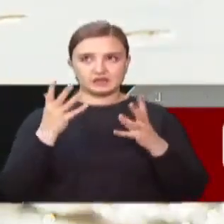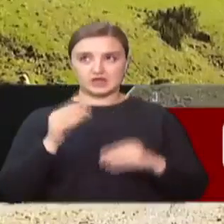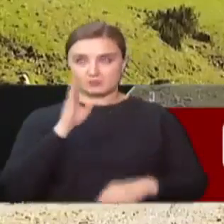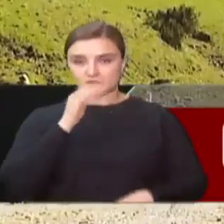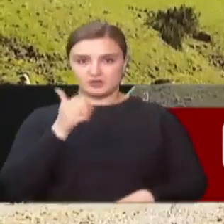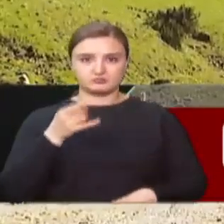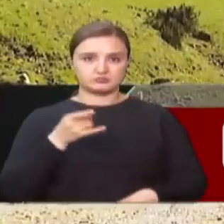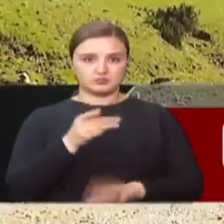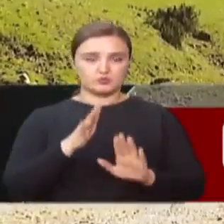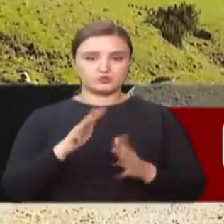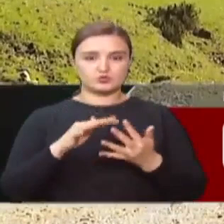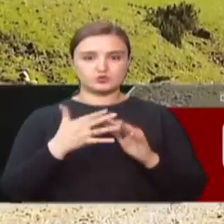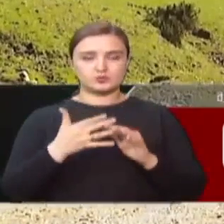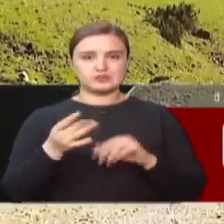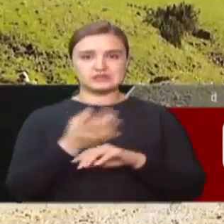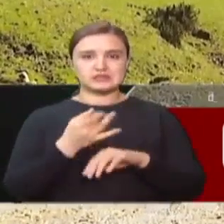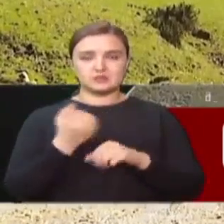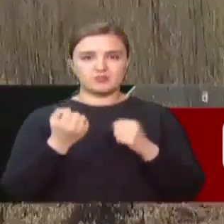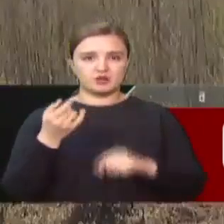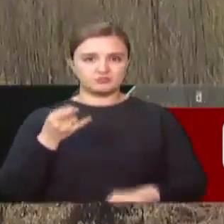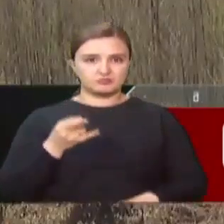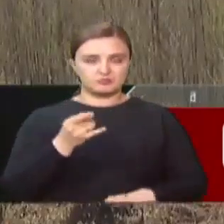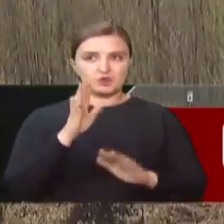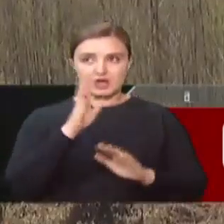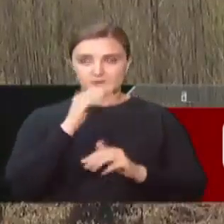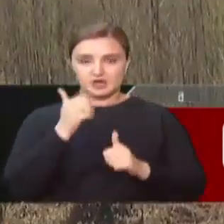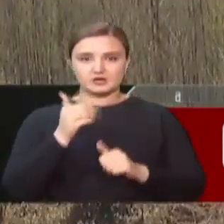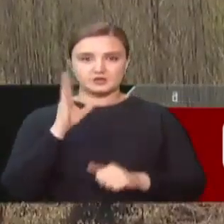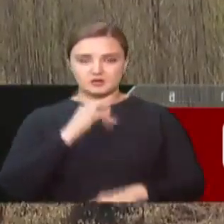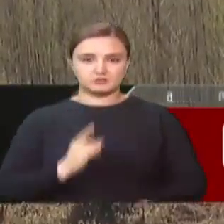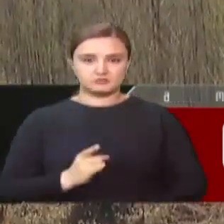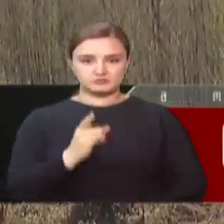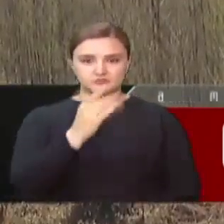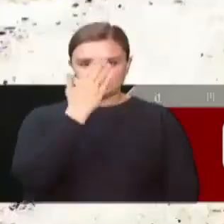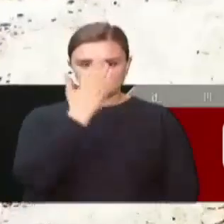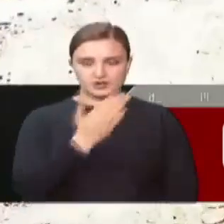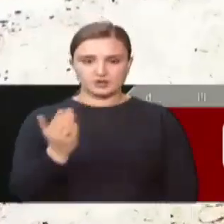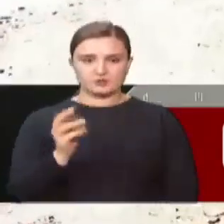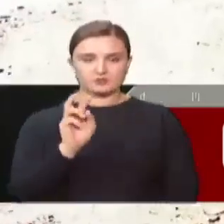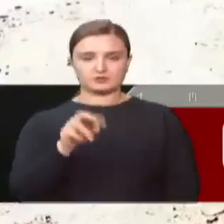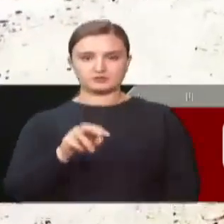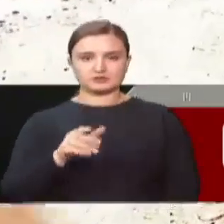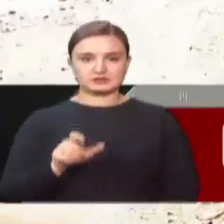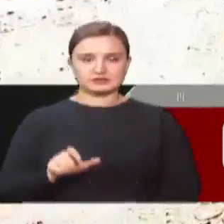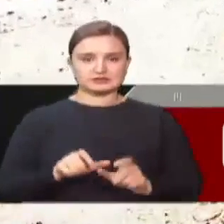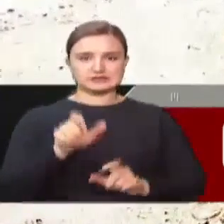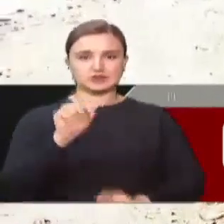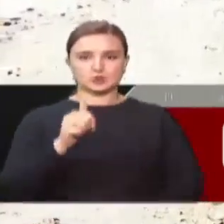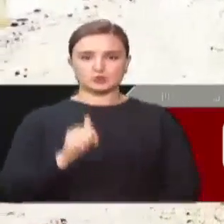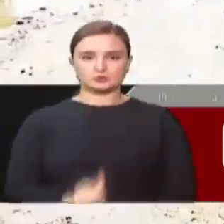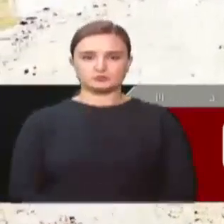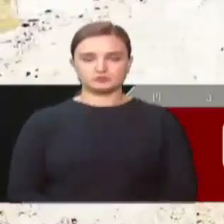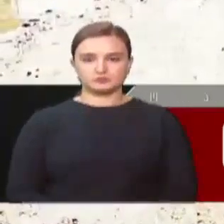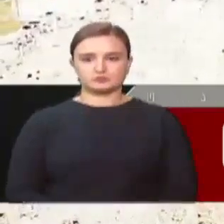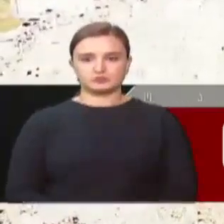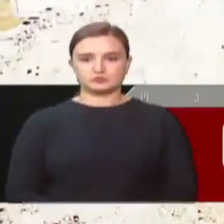Qargaminshi. Sopelshi sastrapo dakhmarebis mankanats mkholod Qargaminshi aghtsels mosakhleobamde. Da, roguri gaptai. Da, gheho,